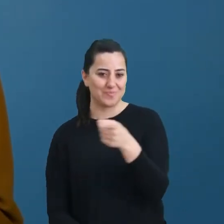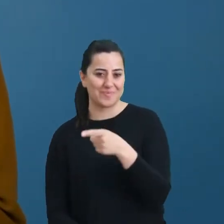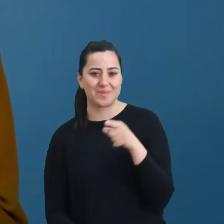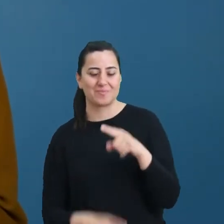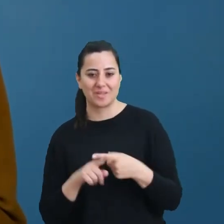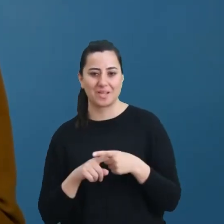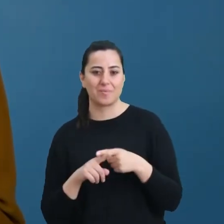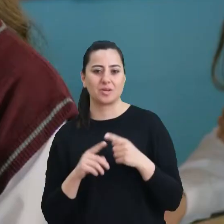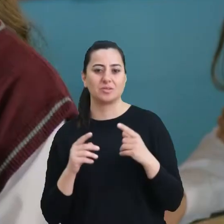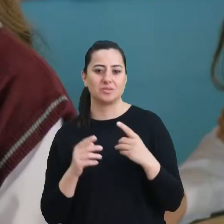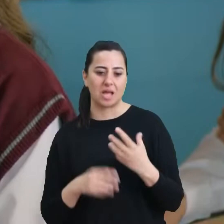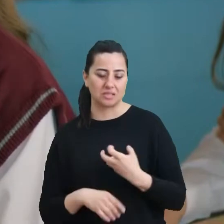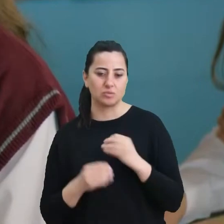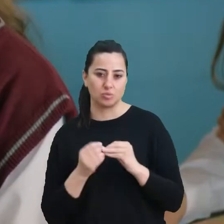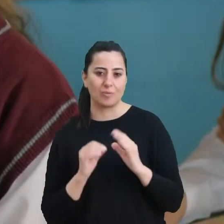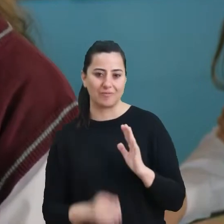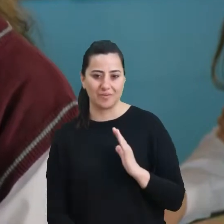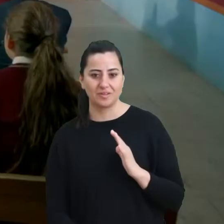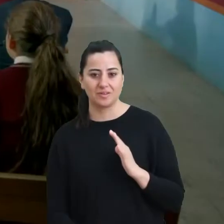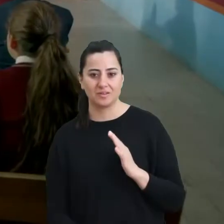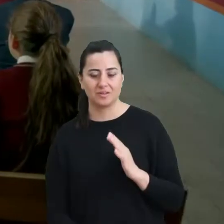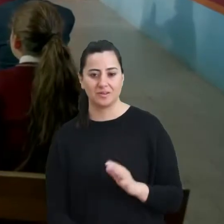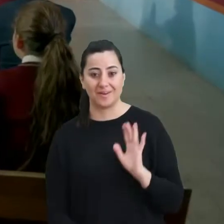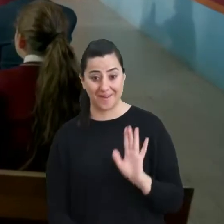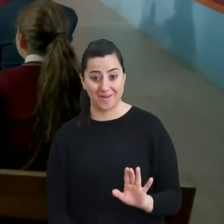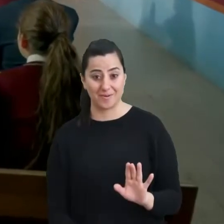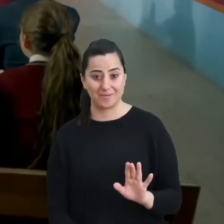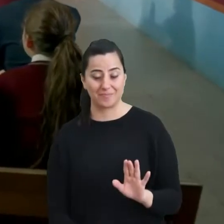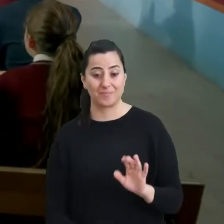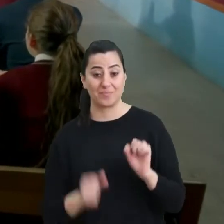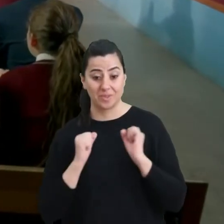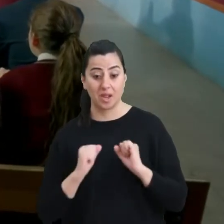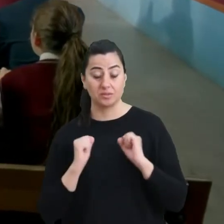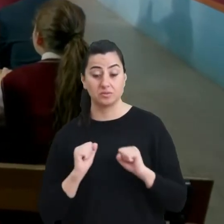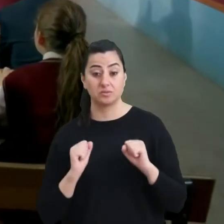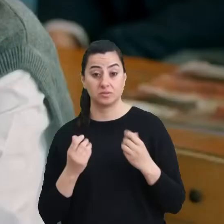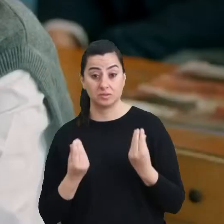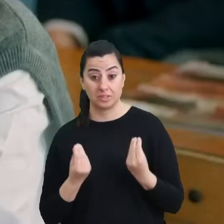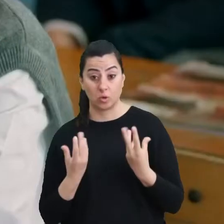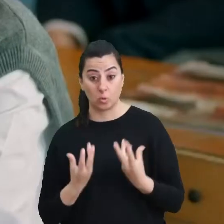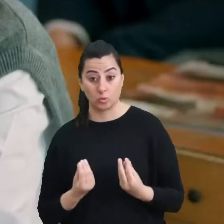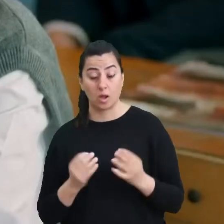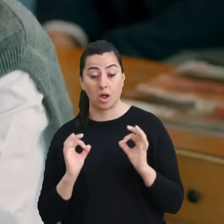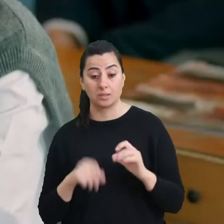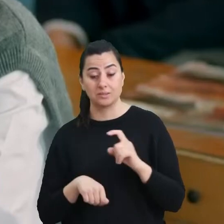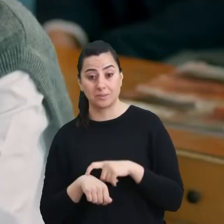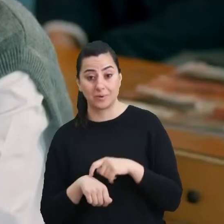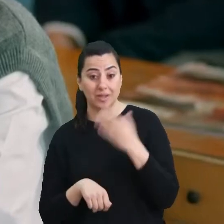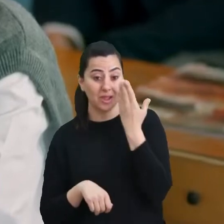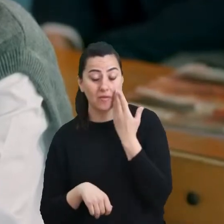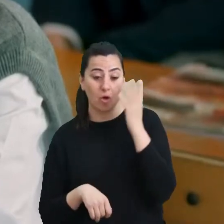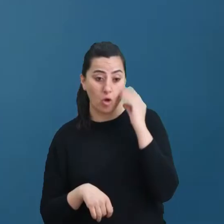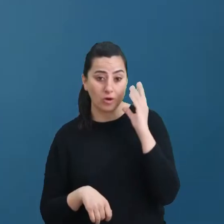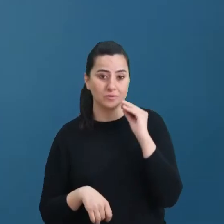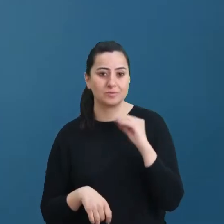birçoğunuzun matematiğe karşı ön yargısı var. Fakat derslerimizi çalışırken aynı zamanda keyif almayı